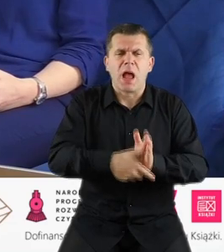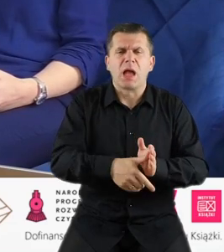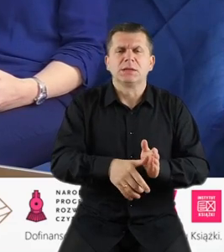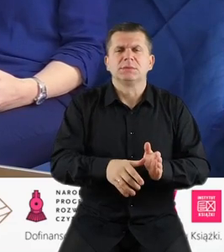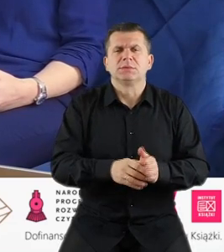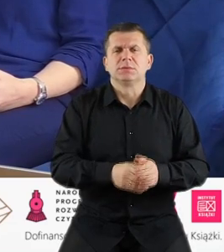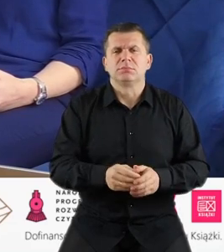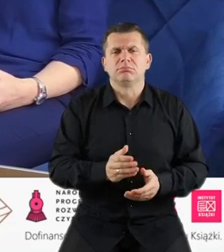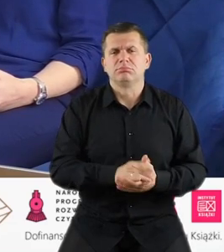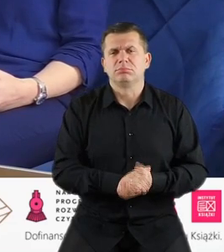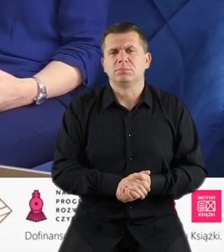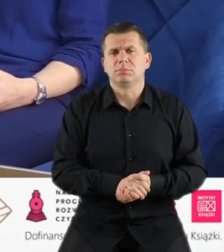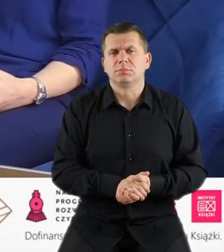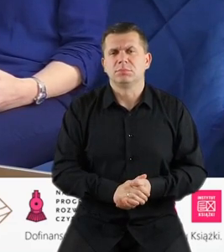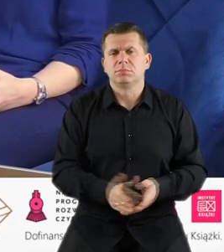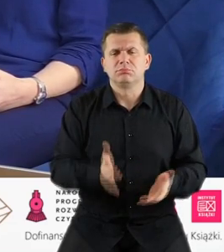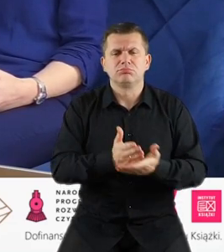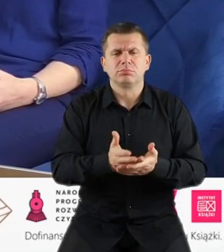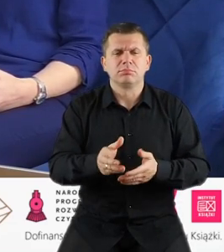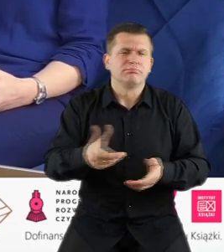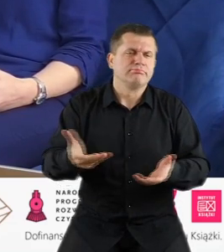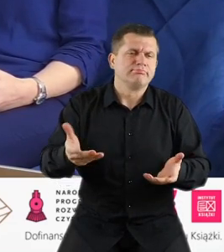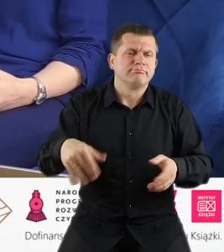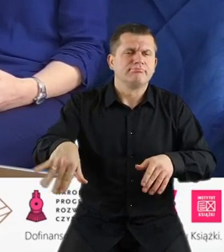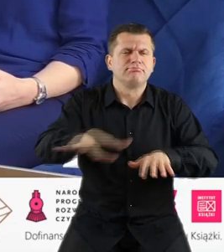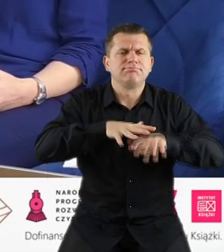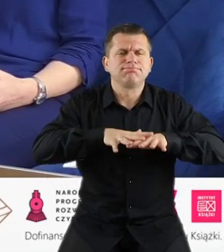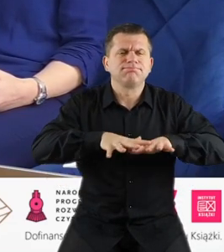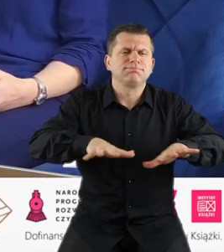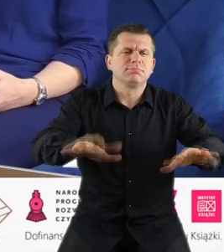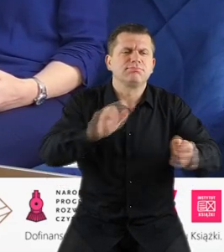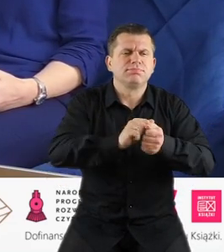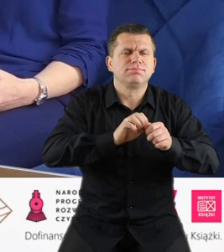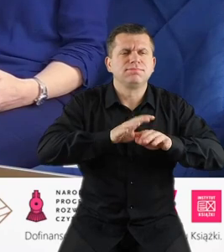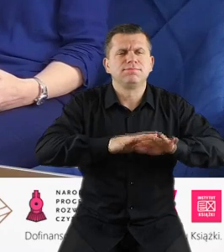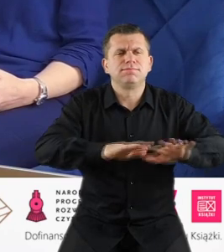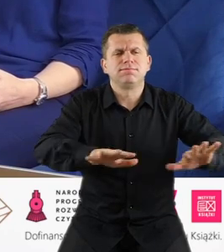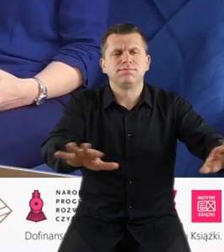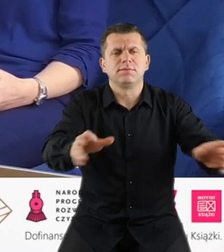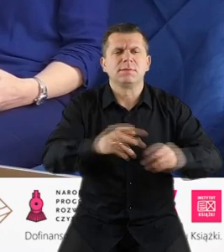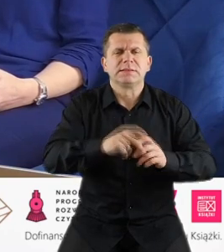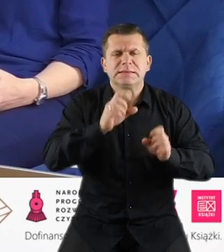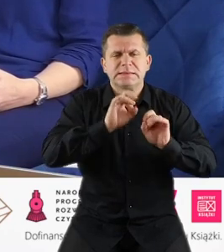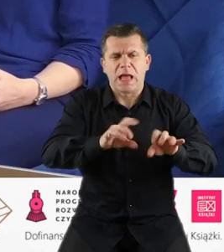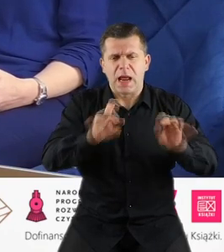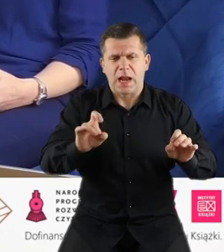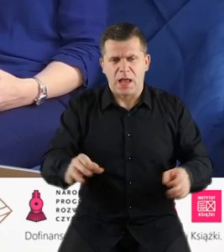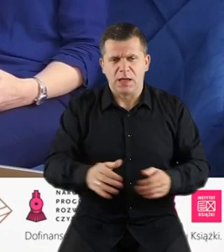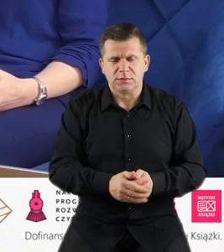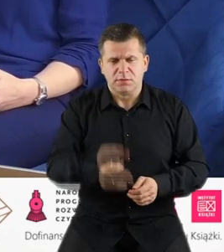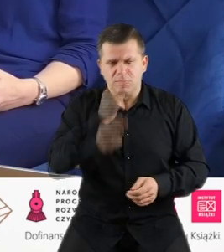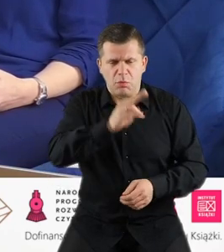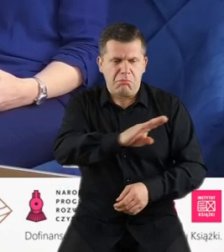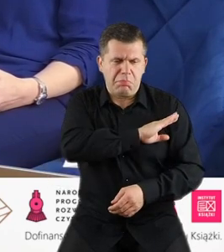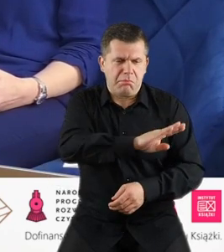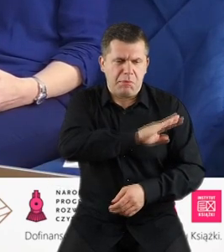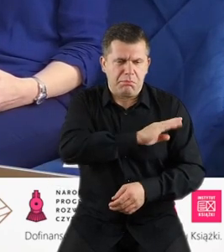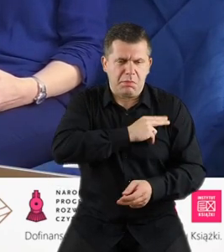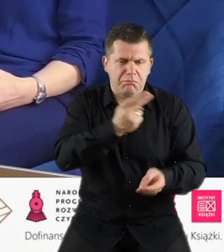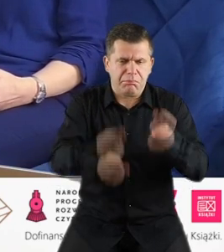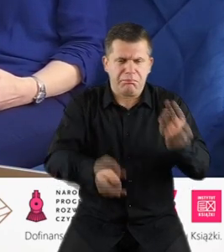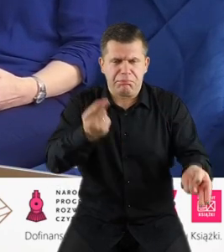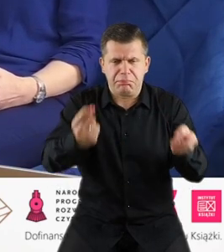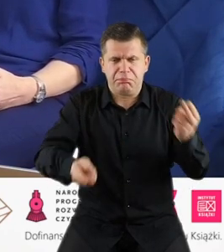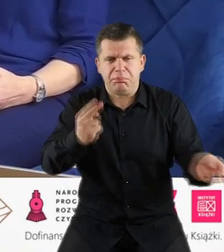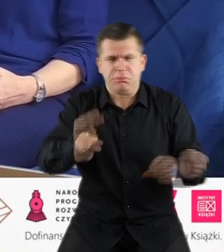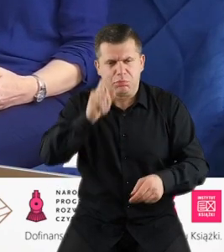które zostało opanowane przez zarazę, tak? Przedstawia Pani leżące trupy na ulicach, wywożone gdzieś